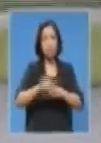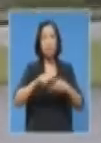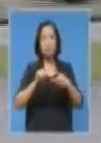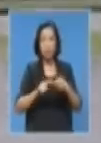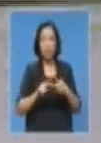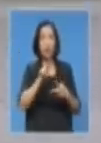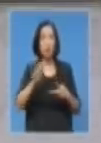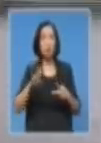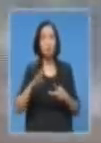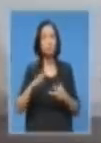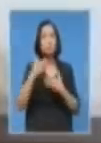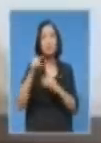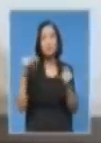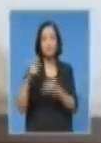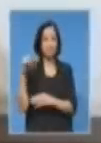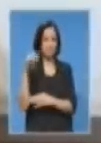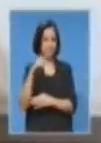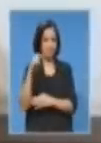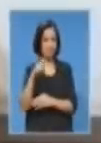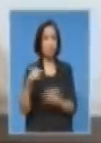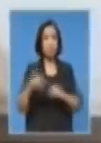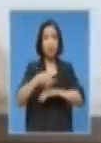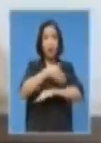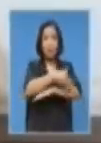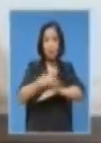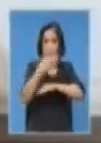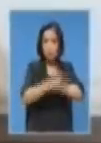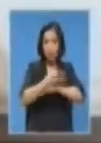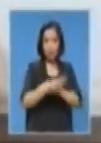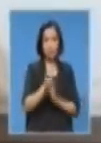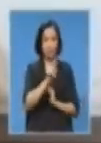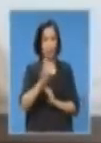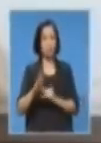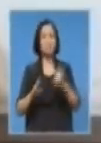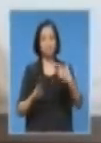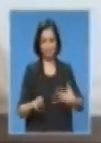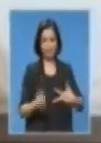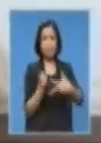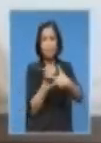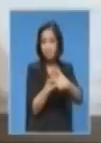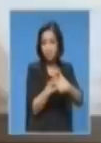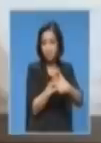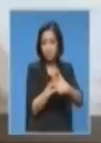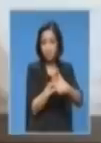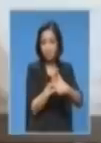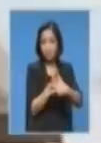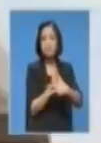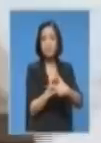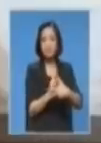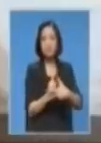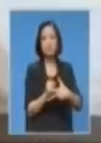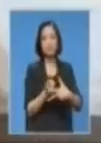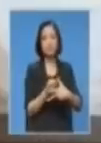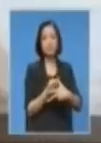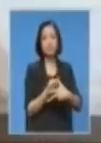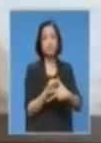ากาศครับในส่วนของการขนส่งทางรางนั้นเรามี3ระบบครับระบบแรกก็คือระบบ1เมตรซึ่งเป็น